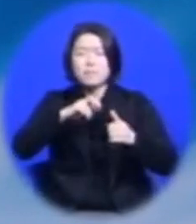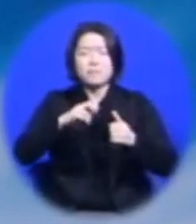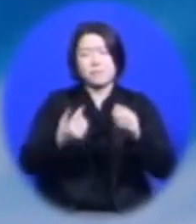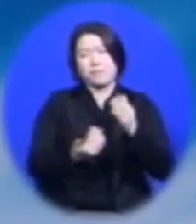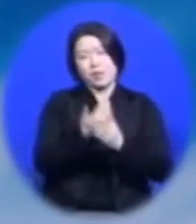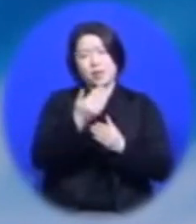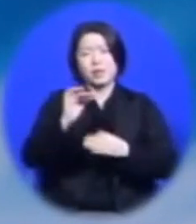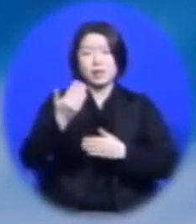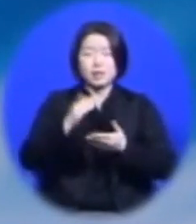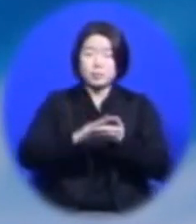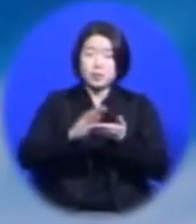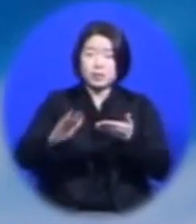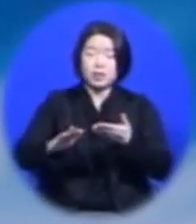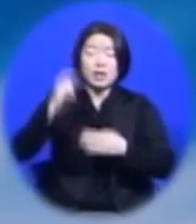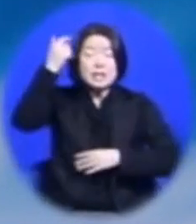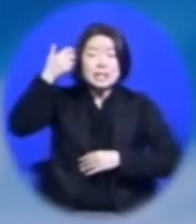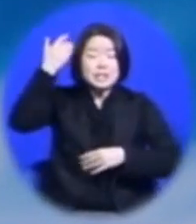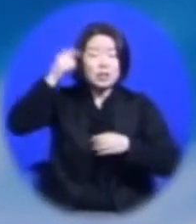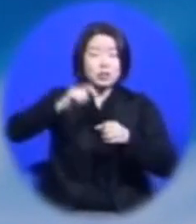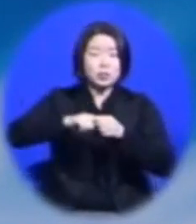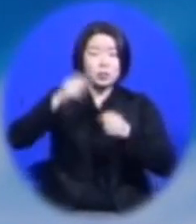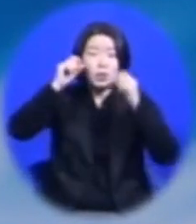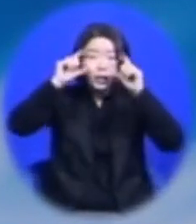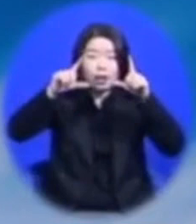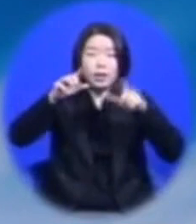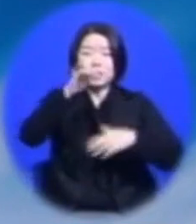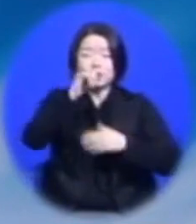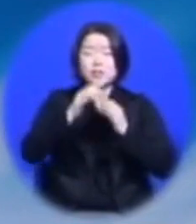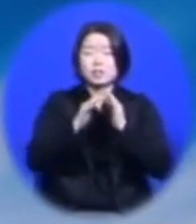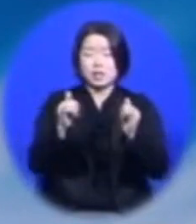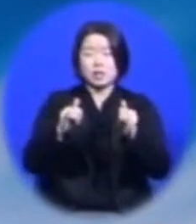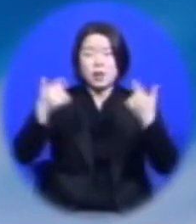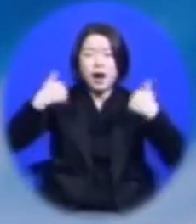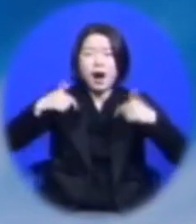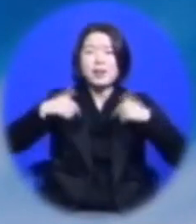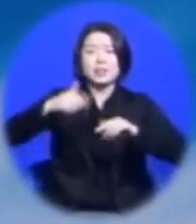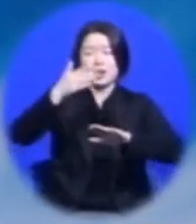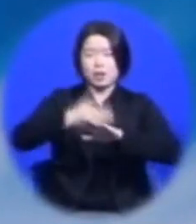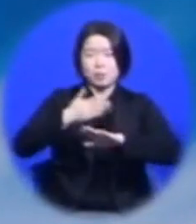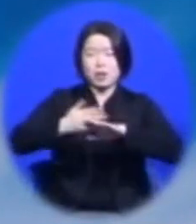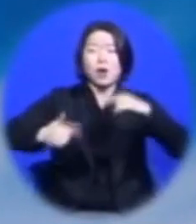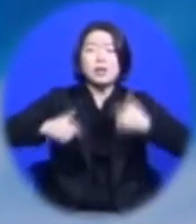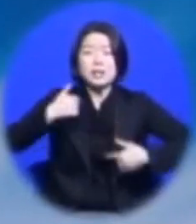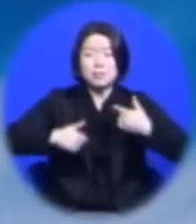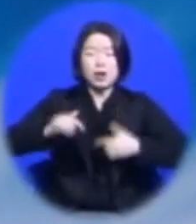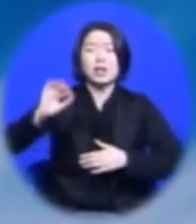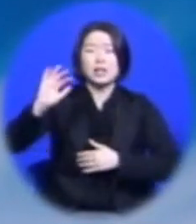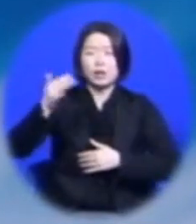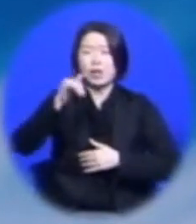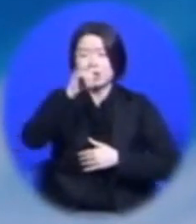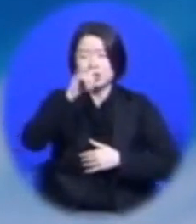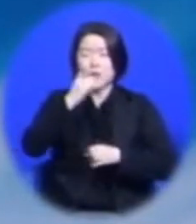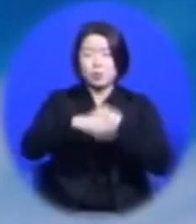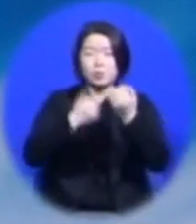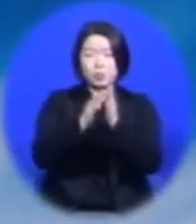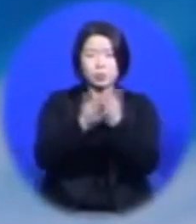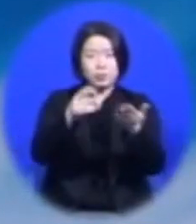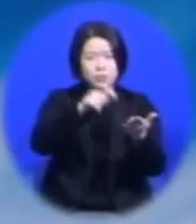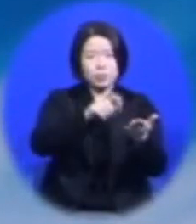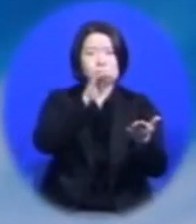나오는 거죠. 영적으로 깨어있는 사람은 항상 감사하고 기뻐하게 돼 있다고 성경은 말하고